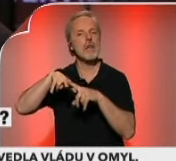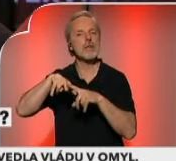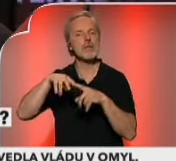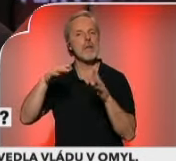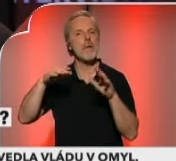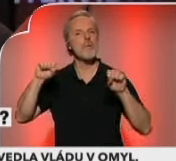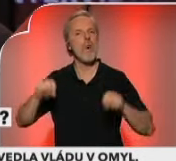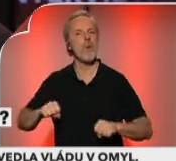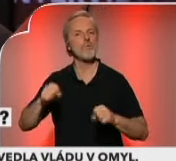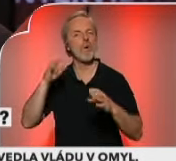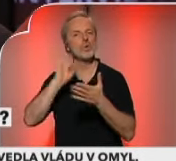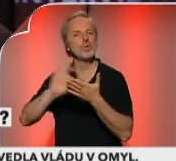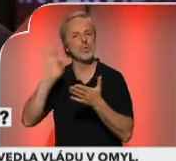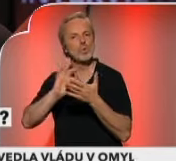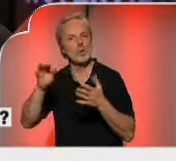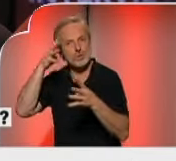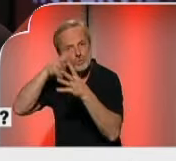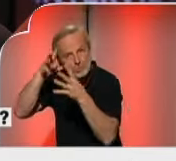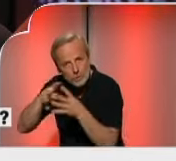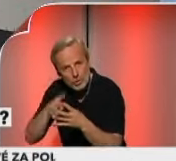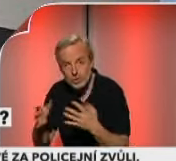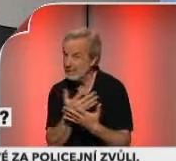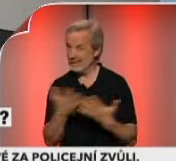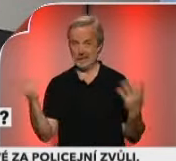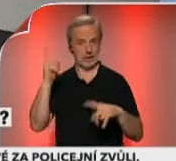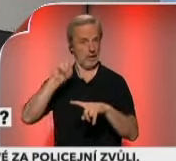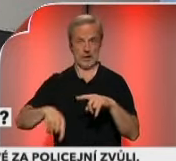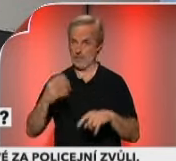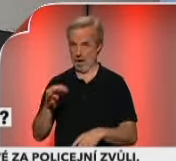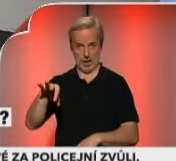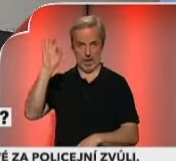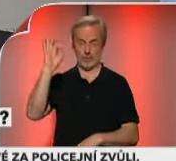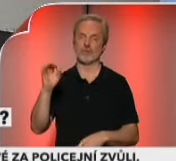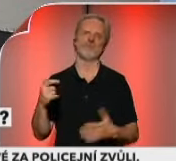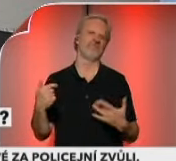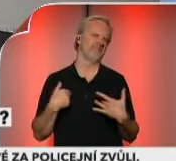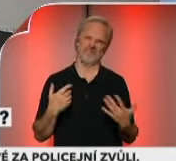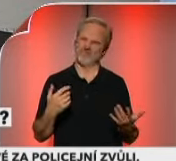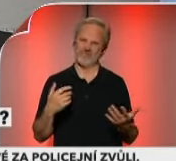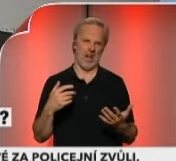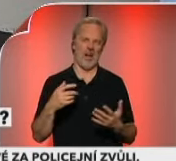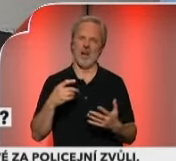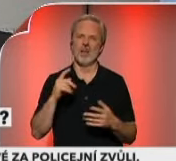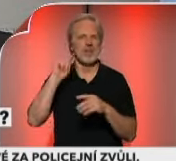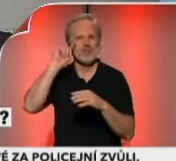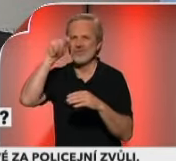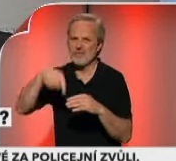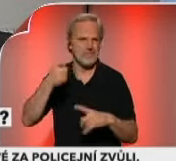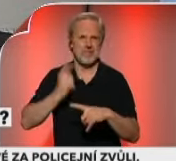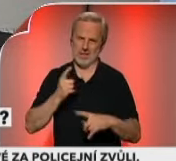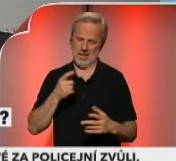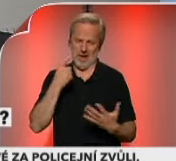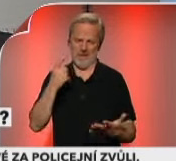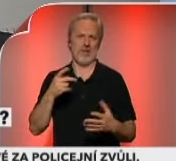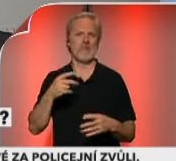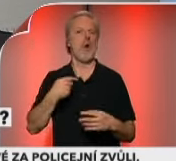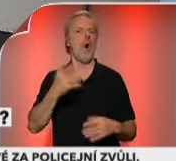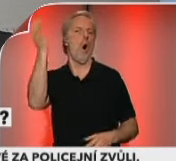ji porušení neshledal to je přece zvláštní ne já nejsem právník eh Já doufám a pevně věřím že když